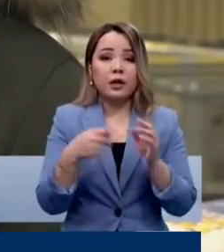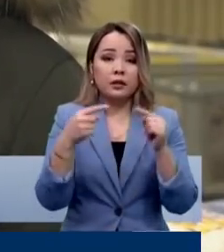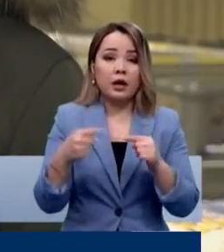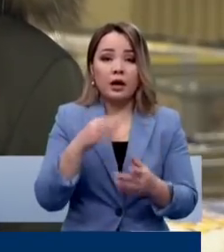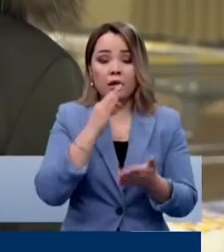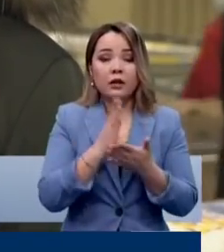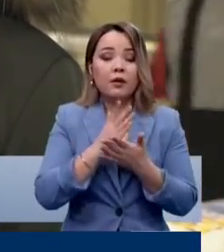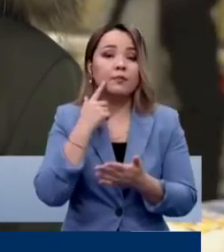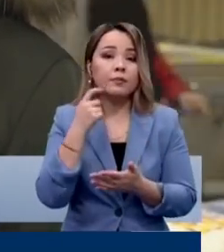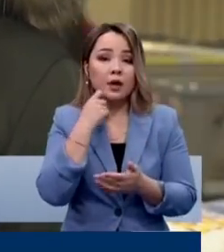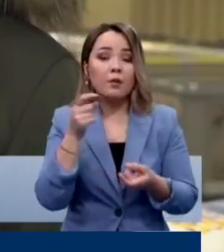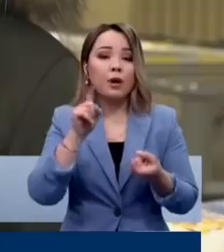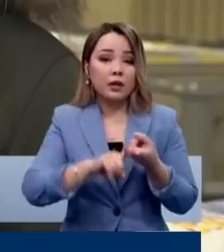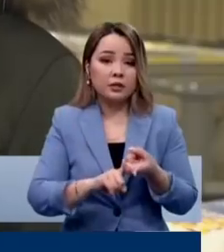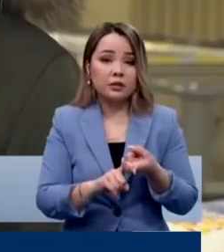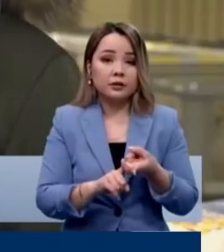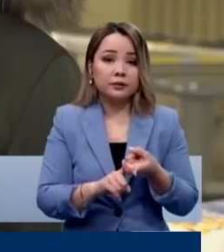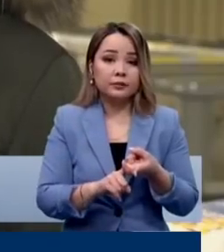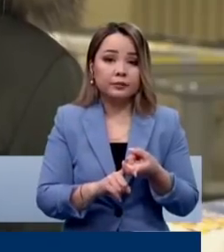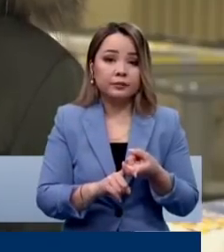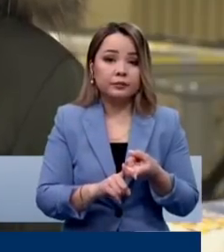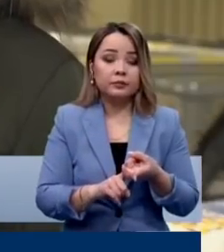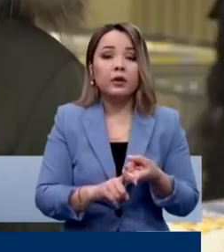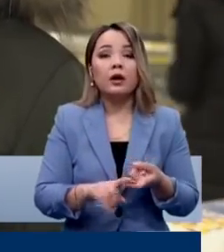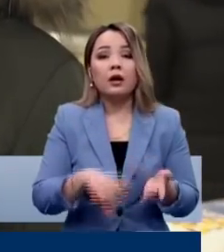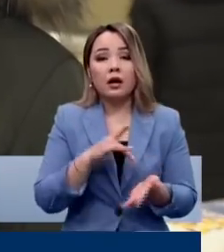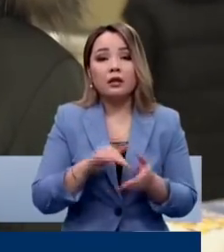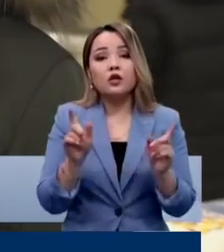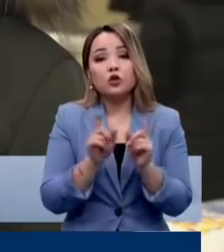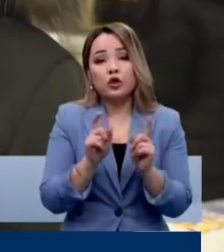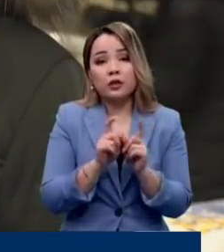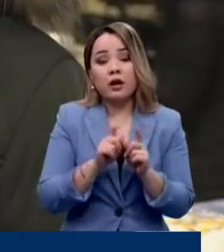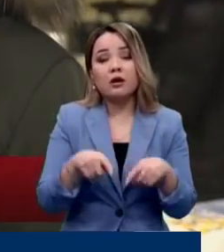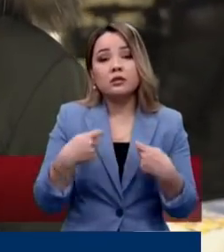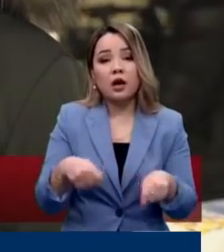отырмыз, құмшекерге байланысты. Қала сөрелерінде